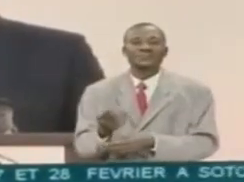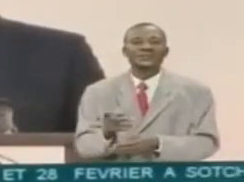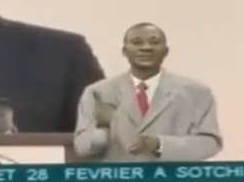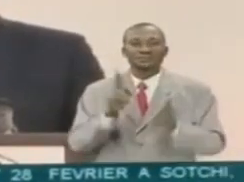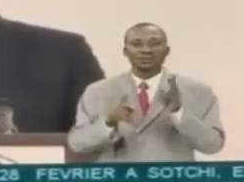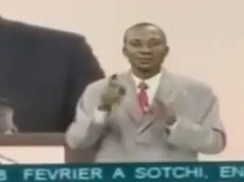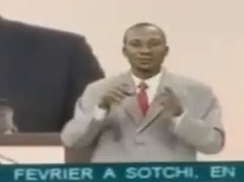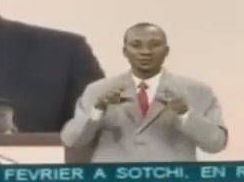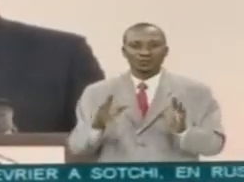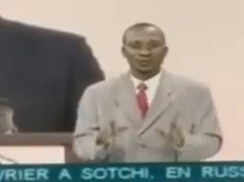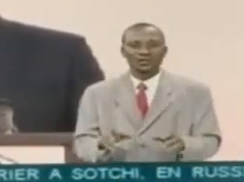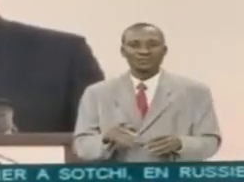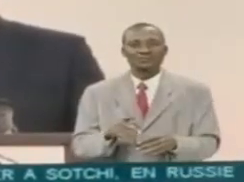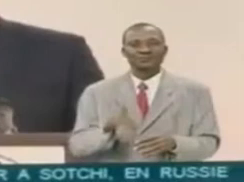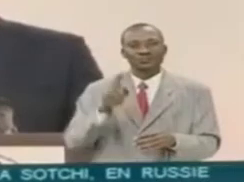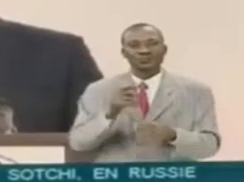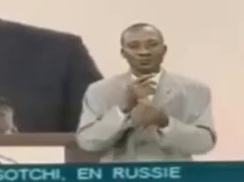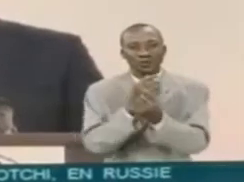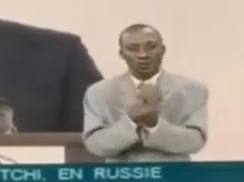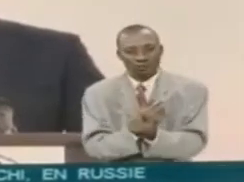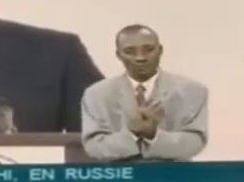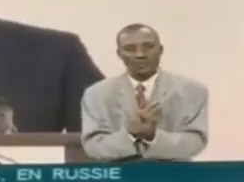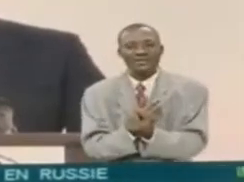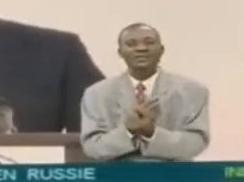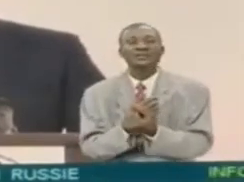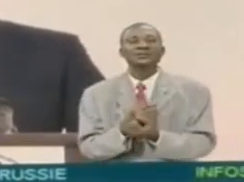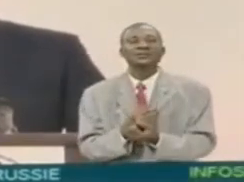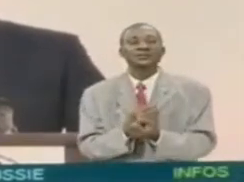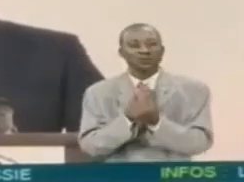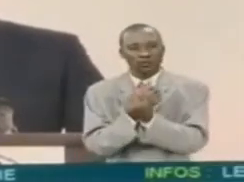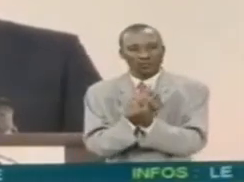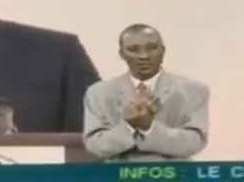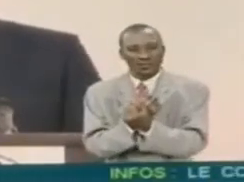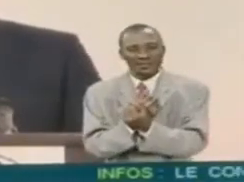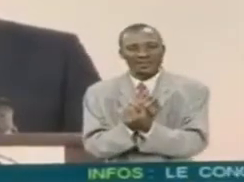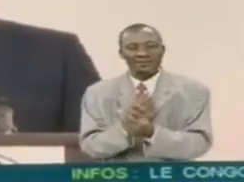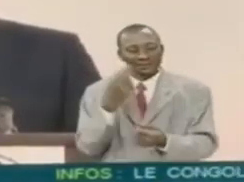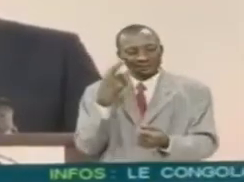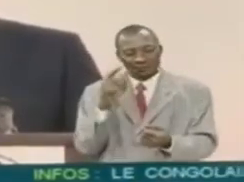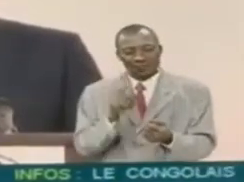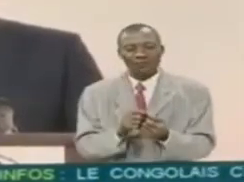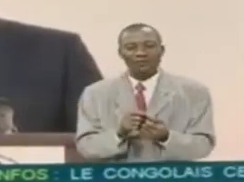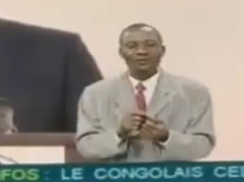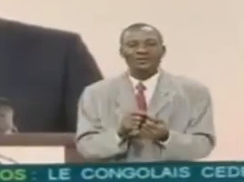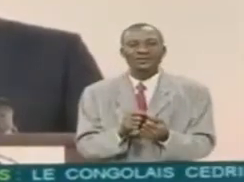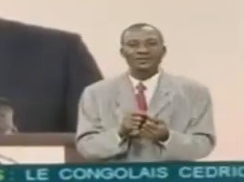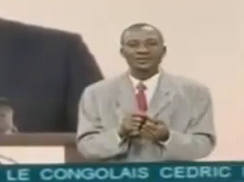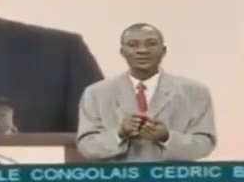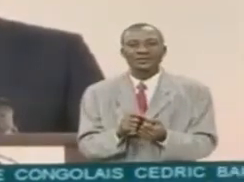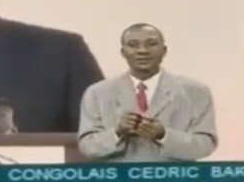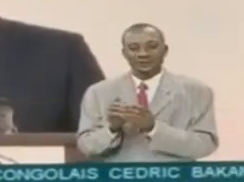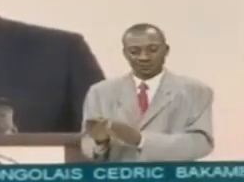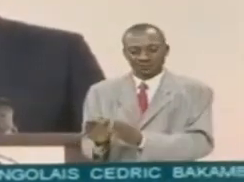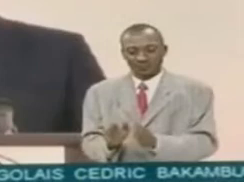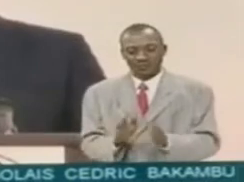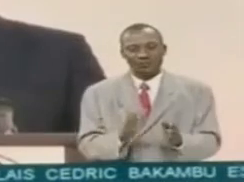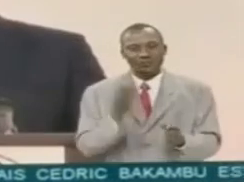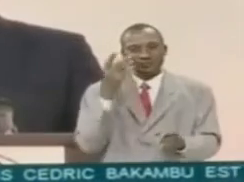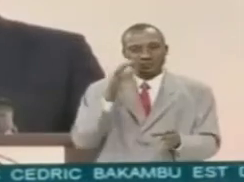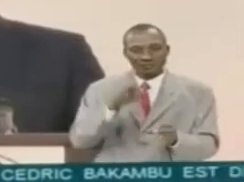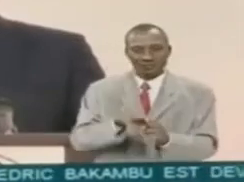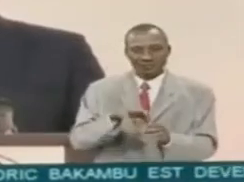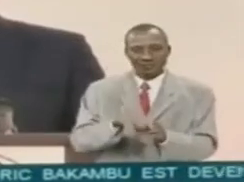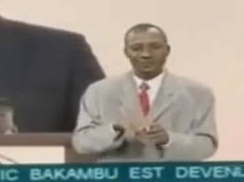à assumer ainsi, à travers cet acte, l'exercice de votre droit à